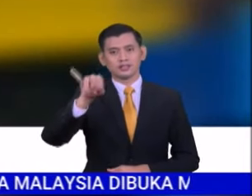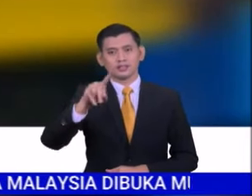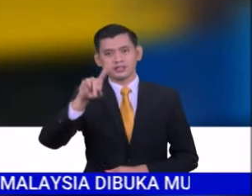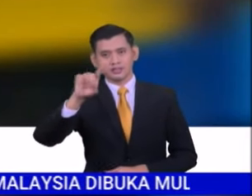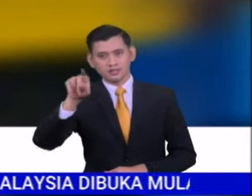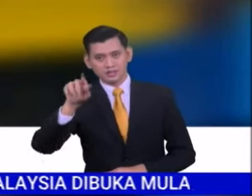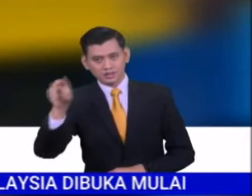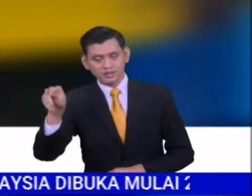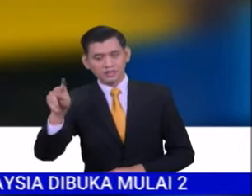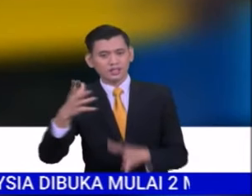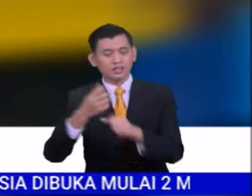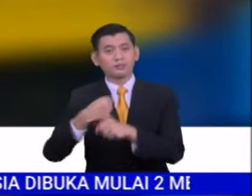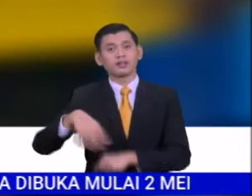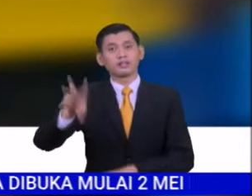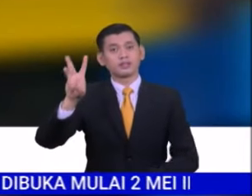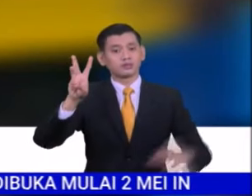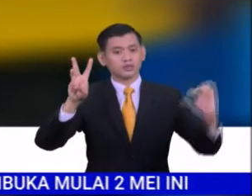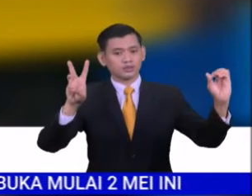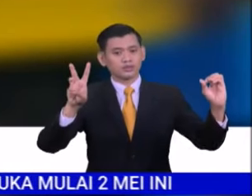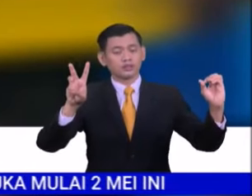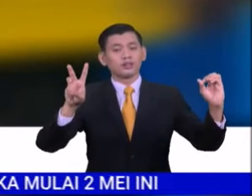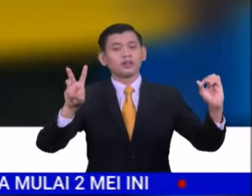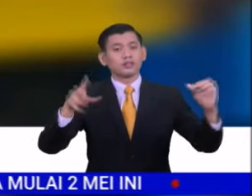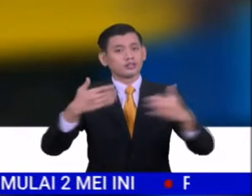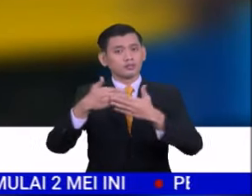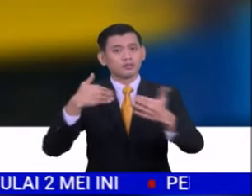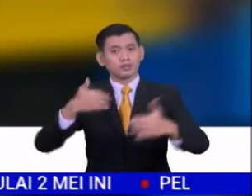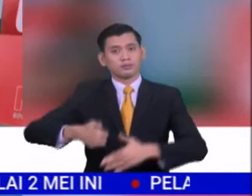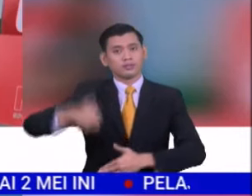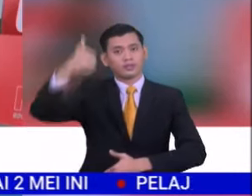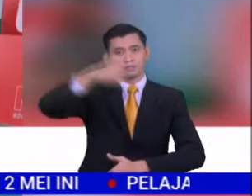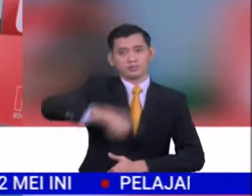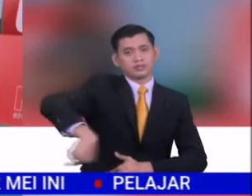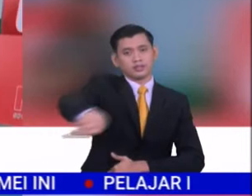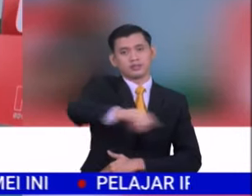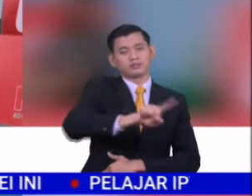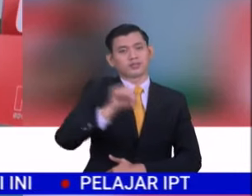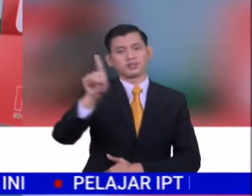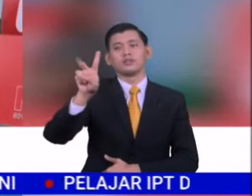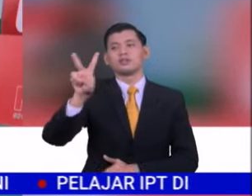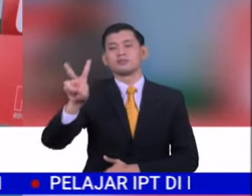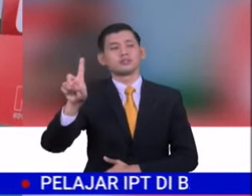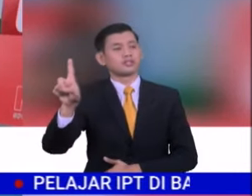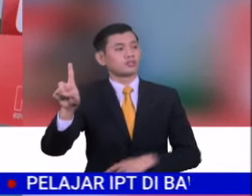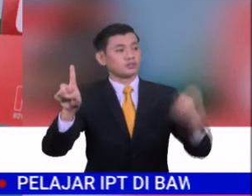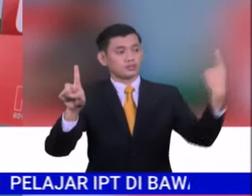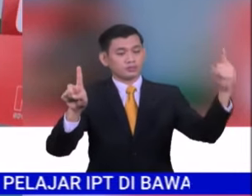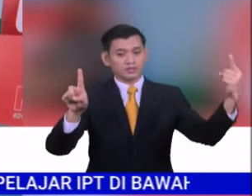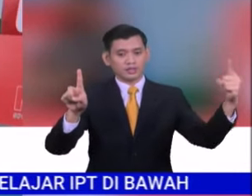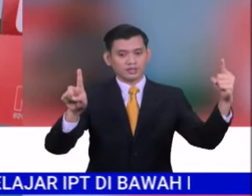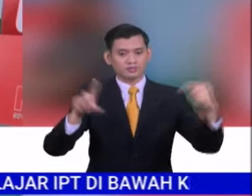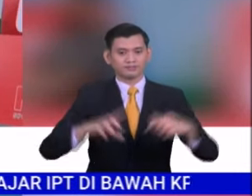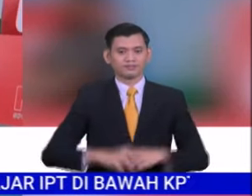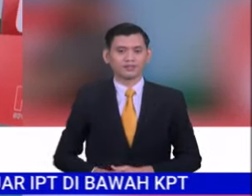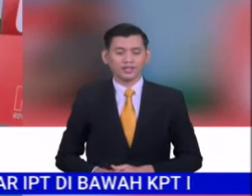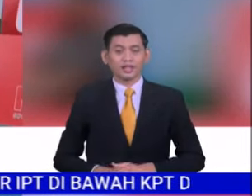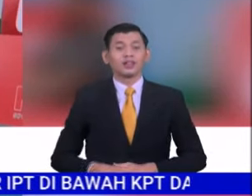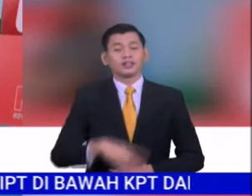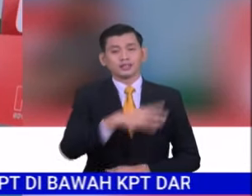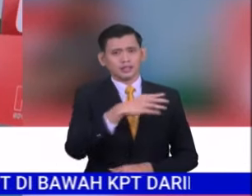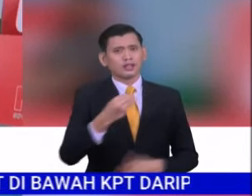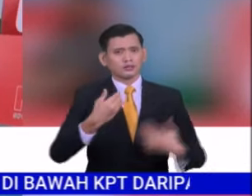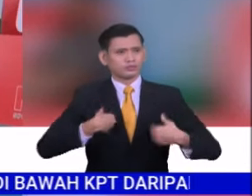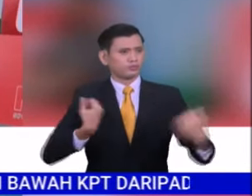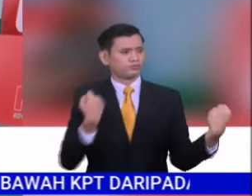garang mendahului 6-0 pada satu ketika sebelum memenangi set pertama 21-11. Meskipun diberi